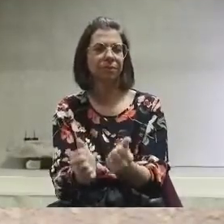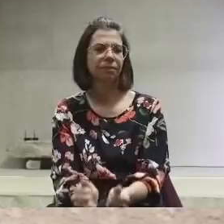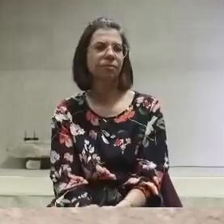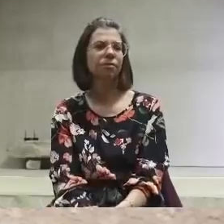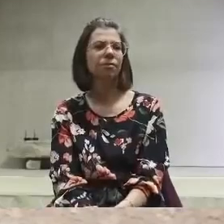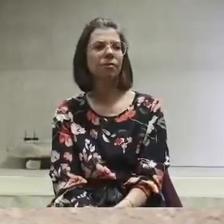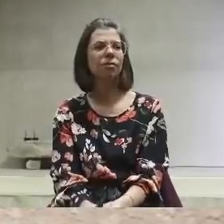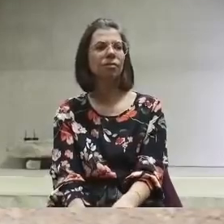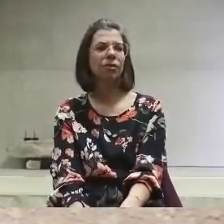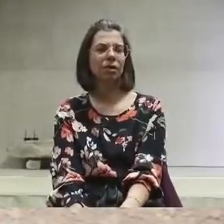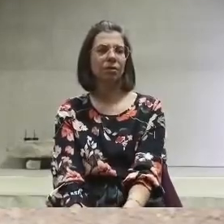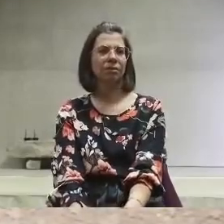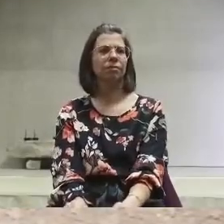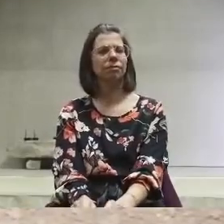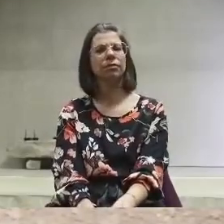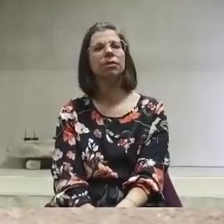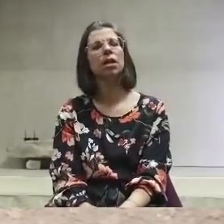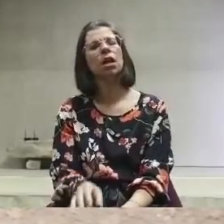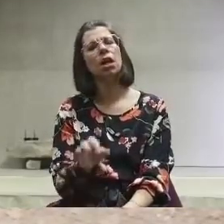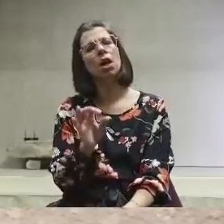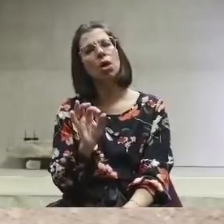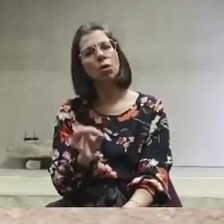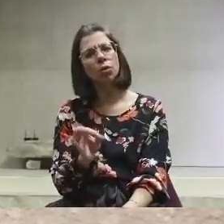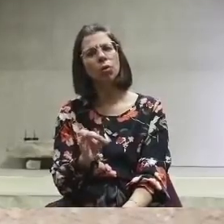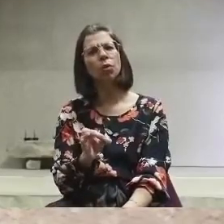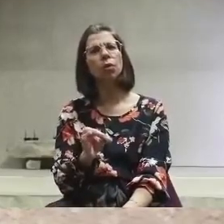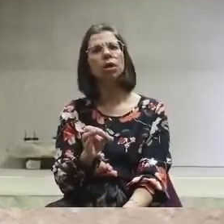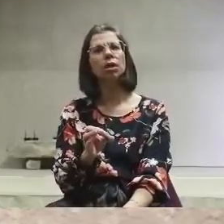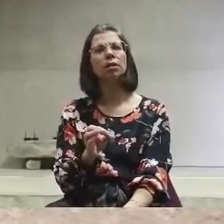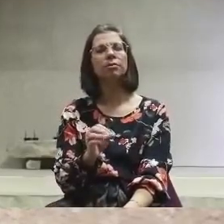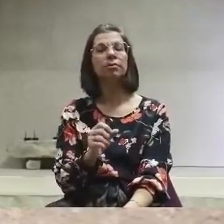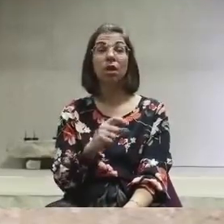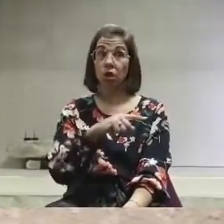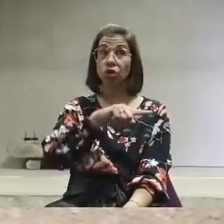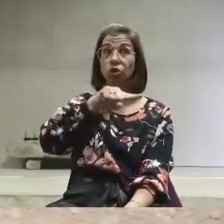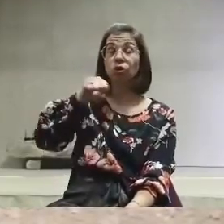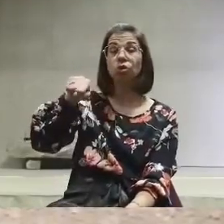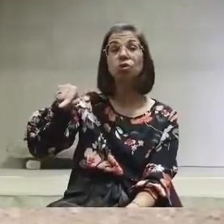être pardonné. C'est être innocenté.